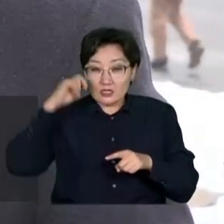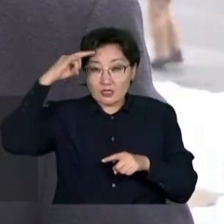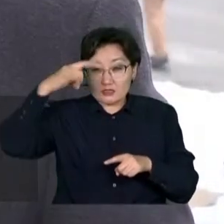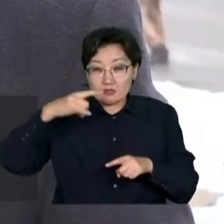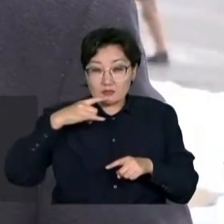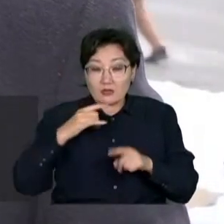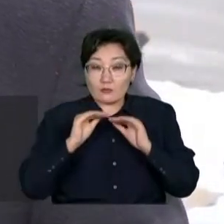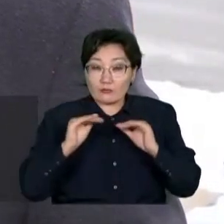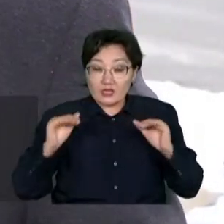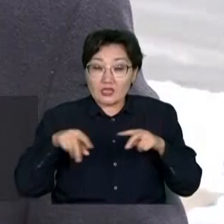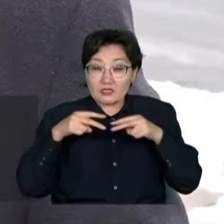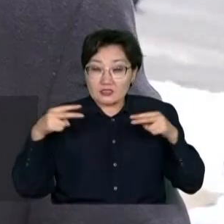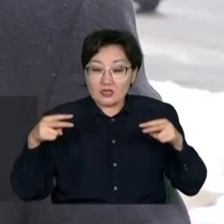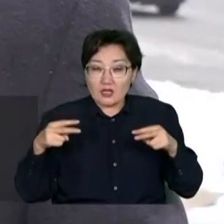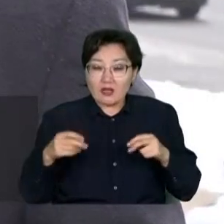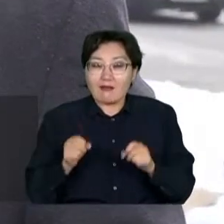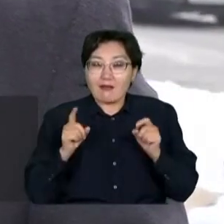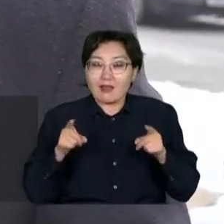Қазақ балалар әдебиетінің алтын дәуірі.